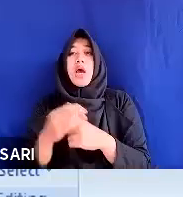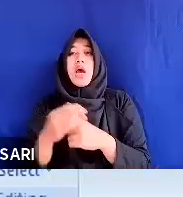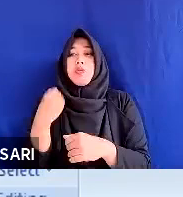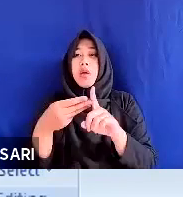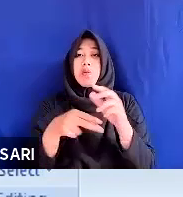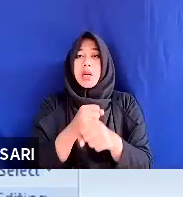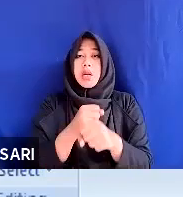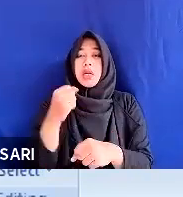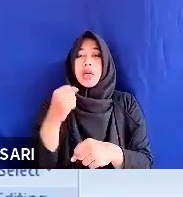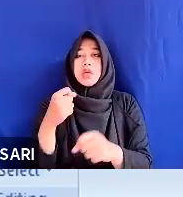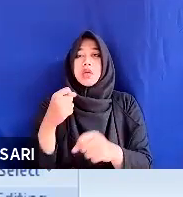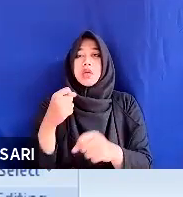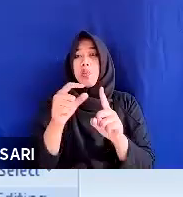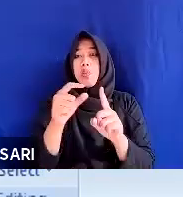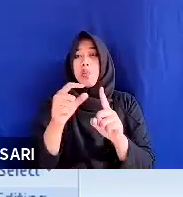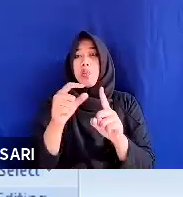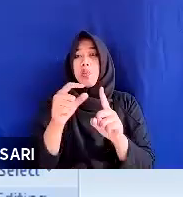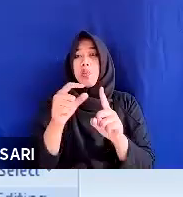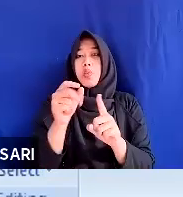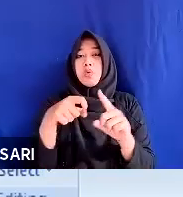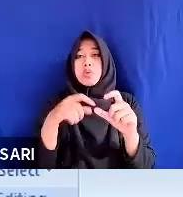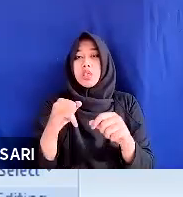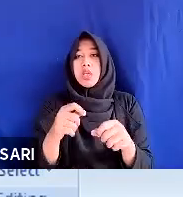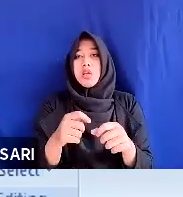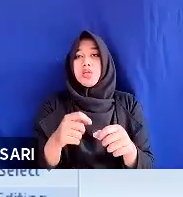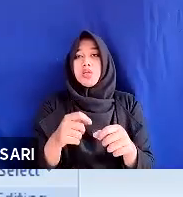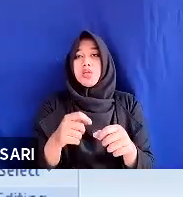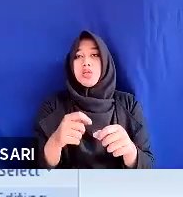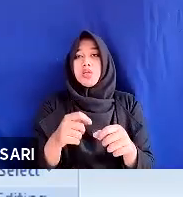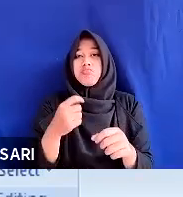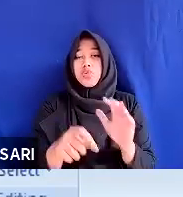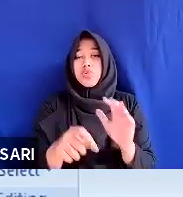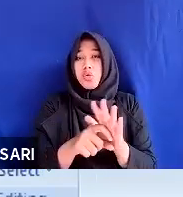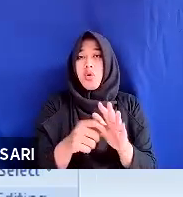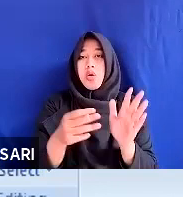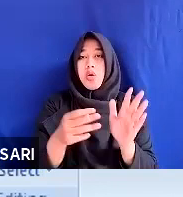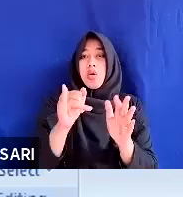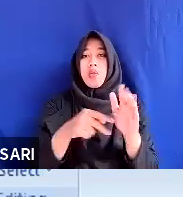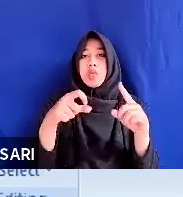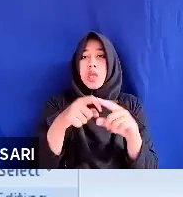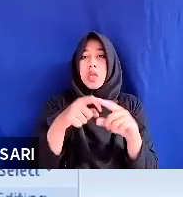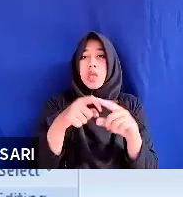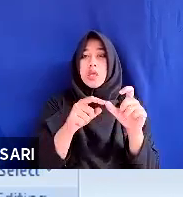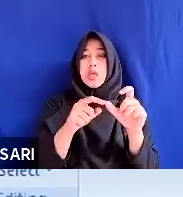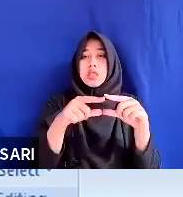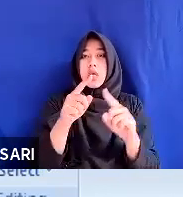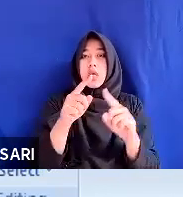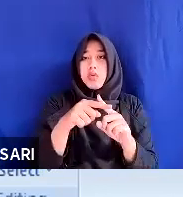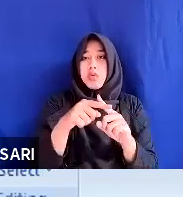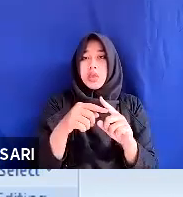minyak sawit ya. Kalau minyak lokal mereka bisa, ada yang produksi di sana. Tapi minyak sawit tidak bisa, terigu juga tidak